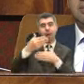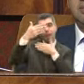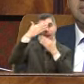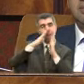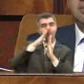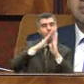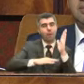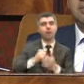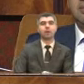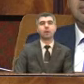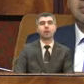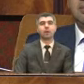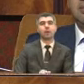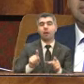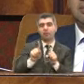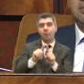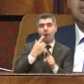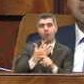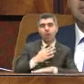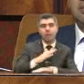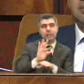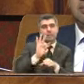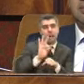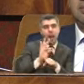وهي كذلك فضاء لاحب للتربية على قيم